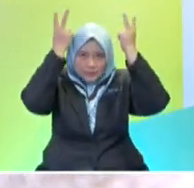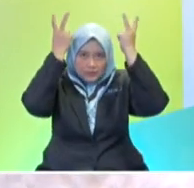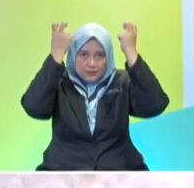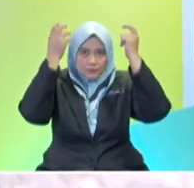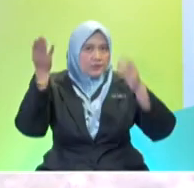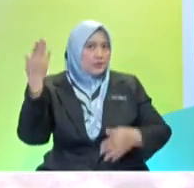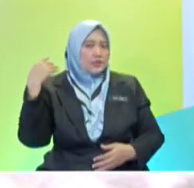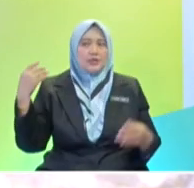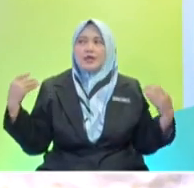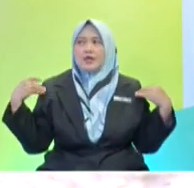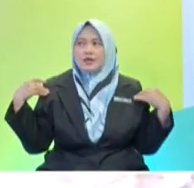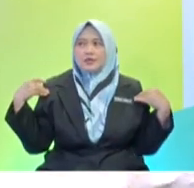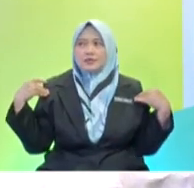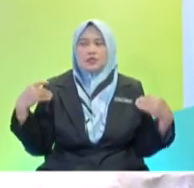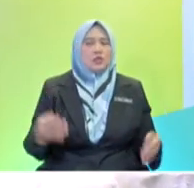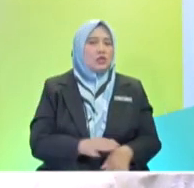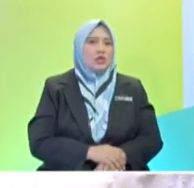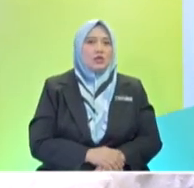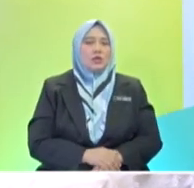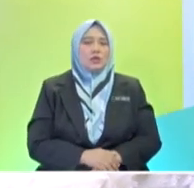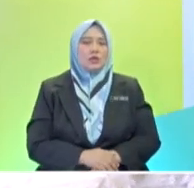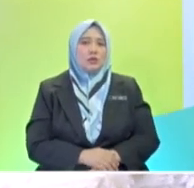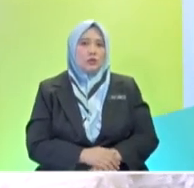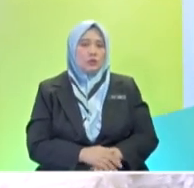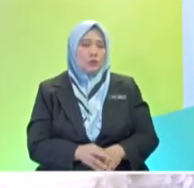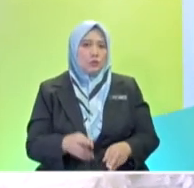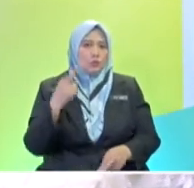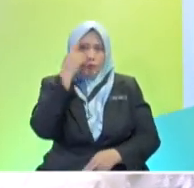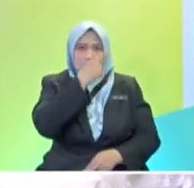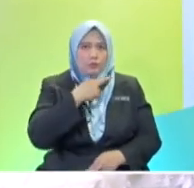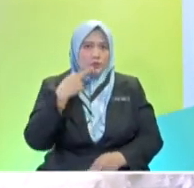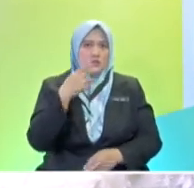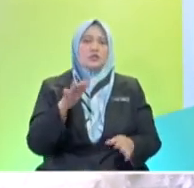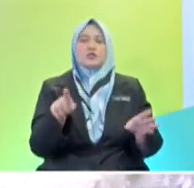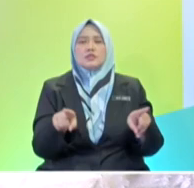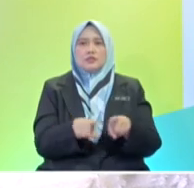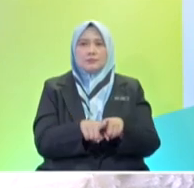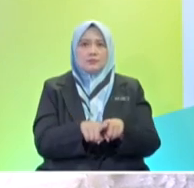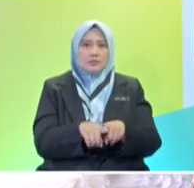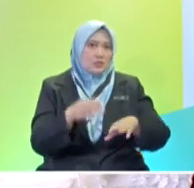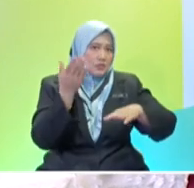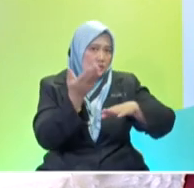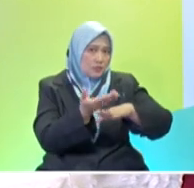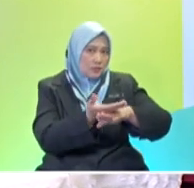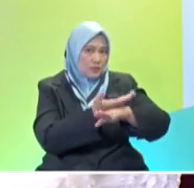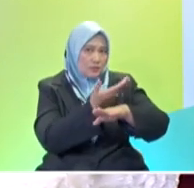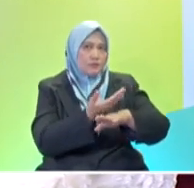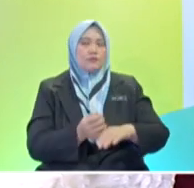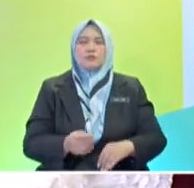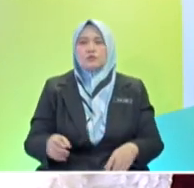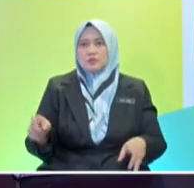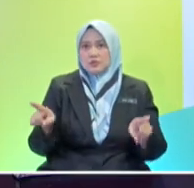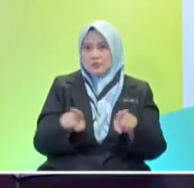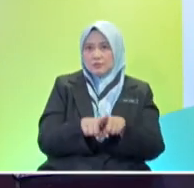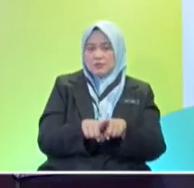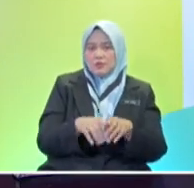kalau kita tutup kepala dia dan kita tengok dengan jarak dekat, kita tidak dapat mengenal pasti haiwan ini apa kerana badannya yang